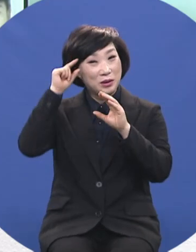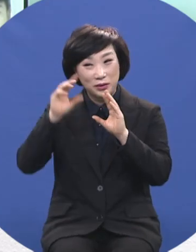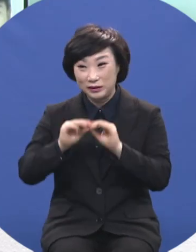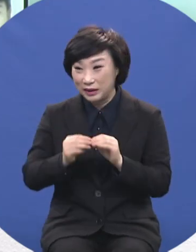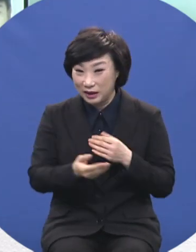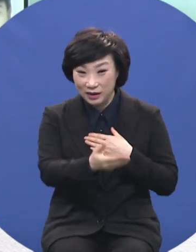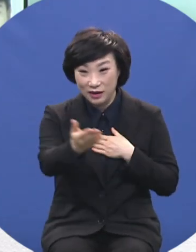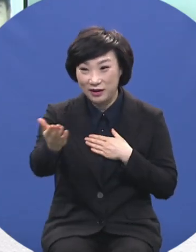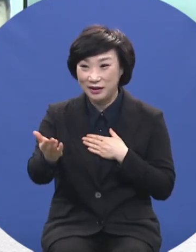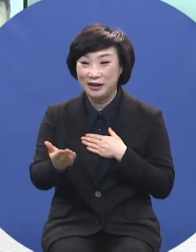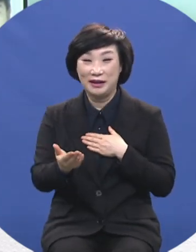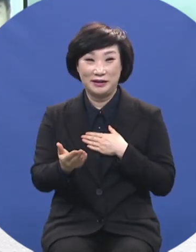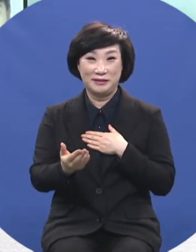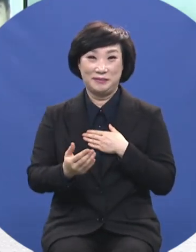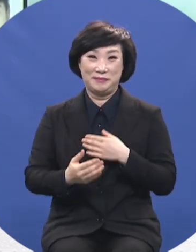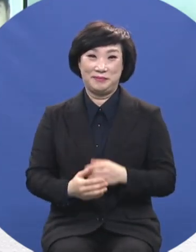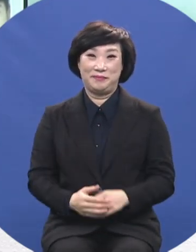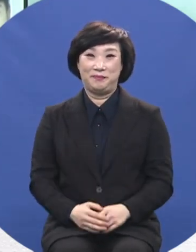동의하십니까?